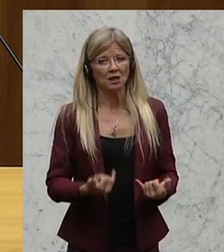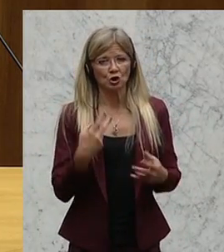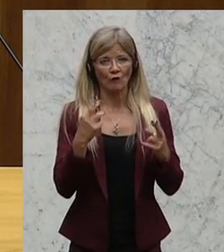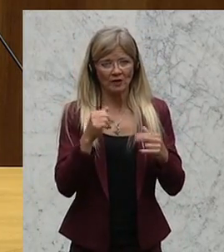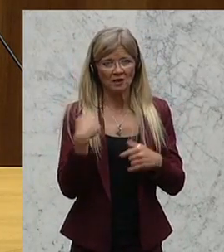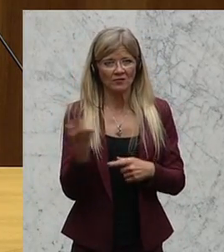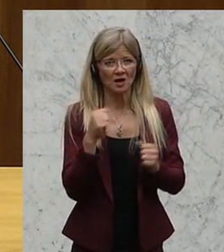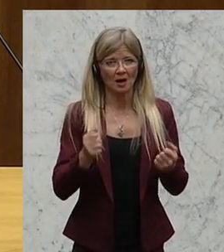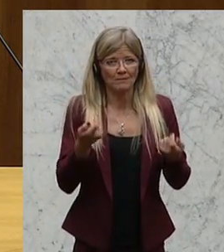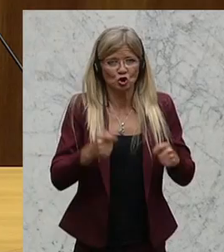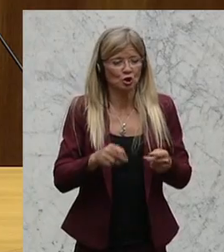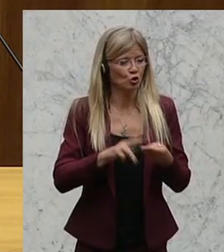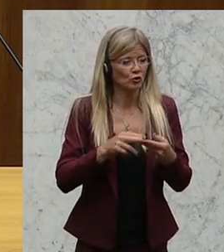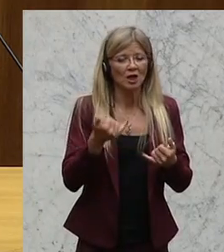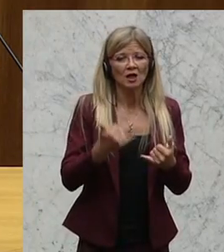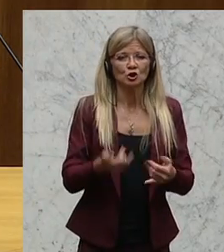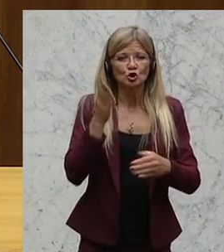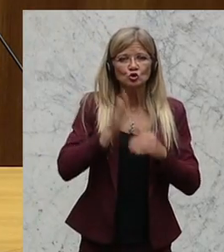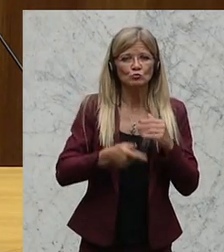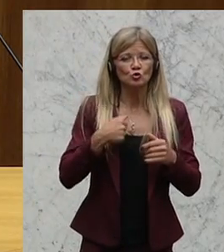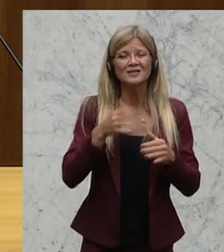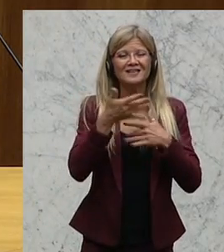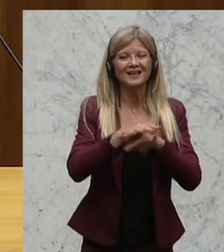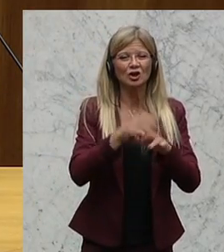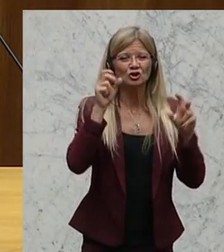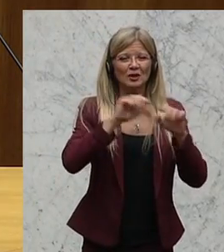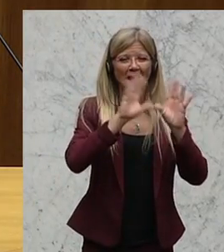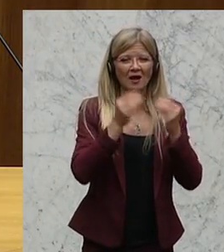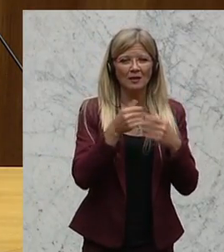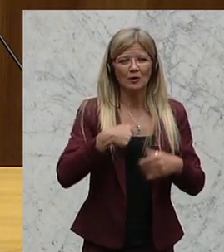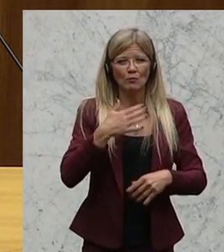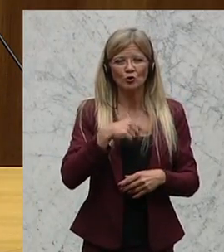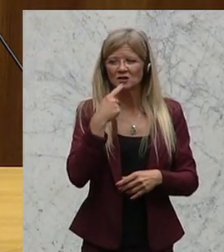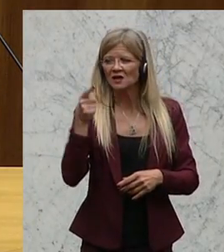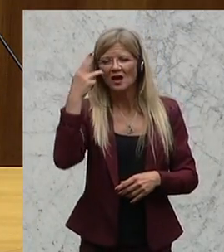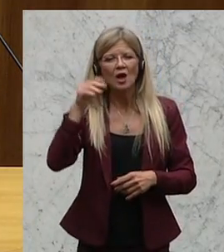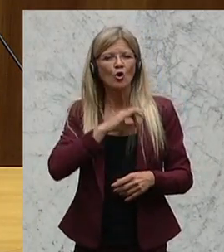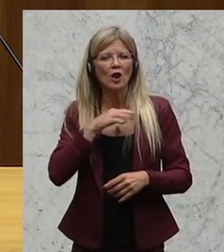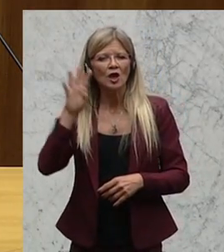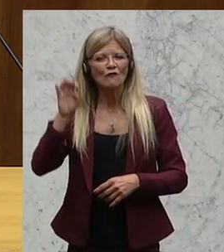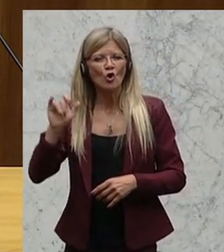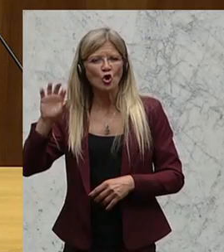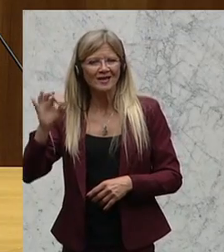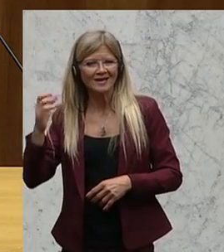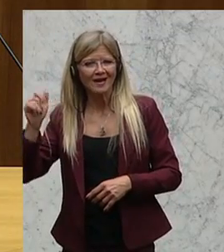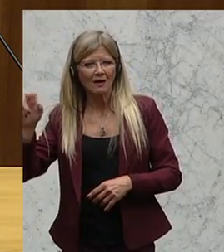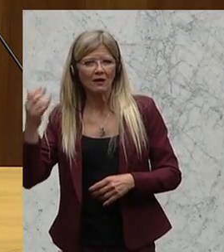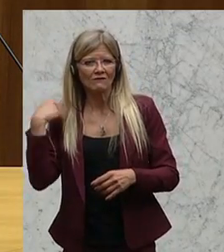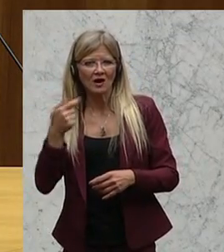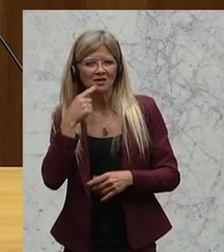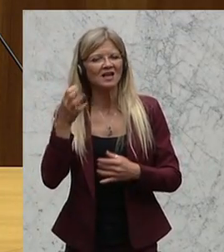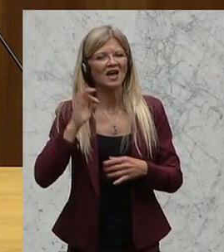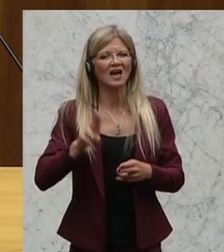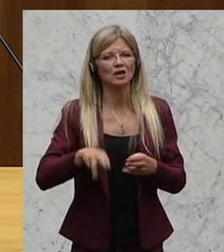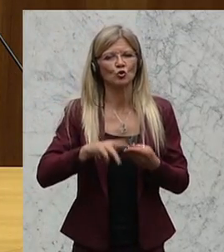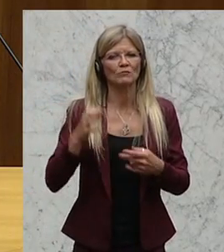abschließend sagen, zum Integrationsthema allgemein, der Kollege Wögener hat gemeint, es geht um Rechte und Pflichten. Ich meine, dass Integration vor allem eine